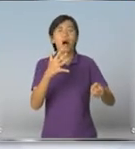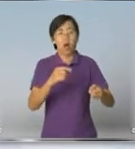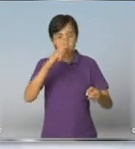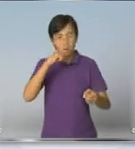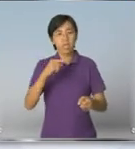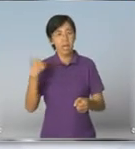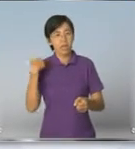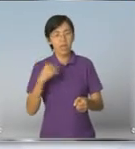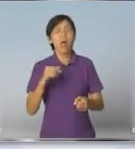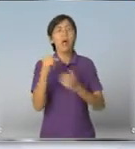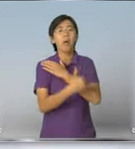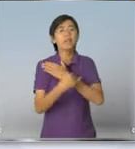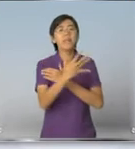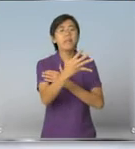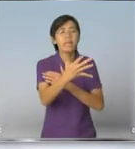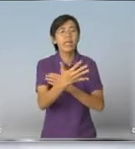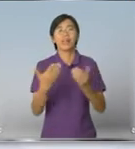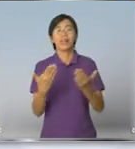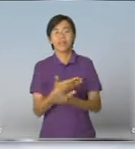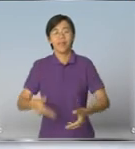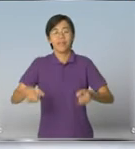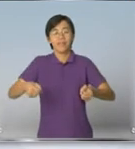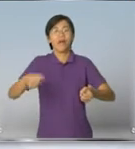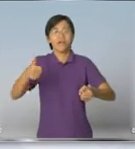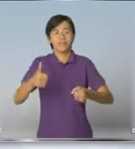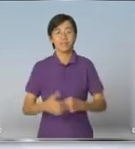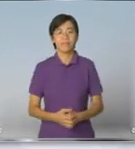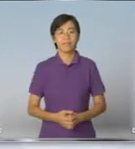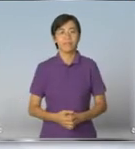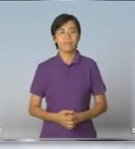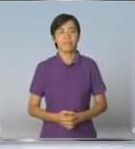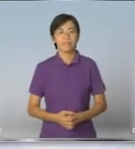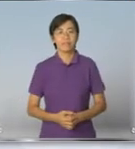เท่ากับบ้านเราก็ใช้เป็นหม้อค่ะ ครับผม